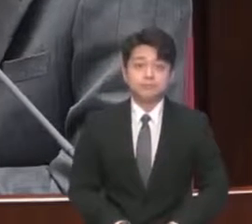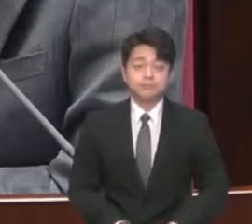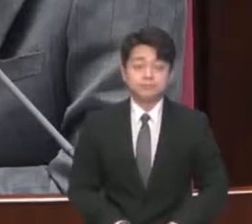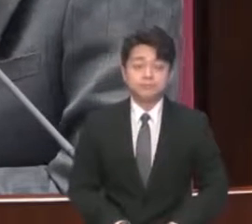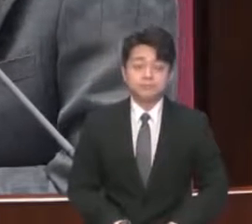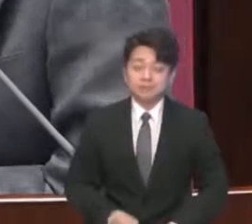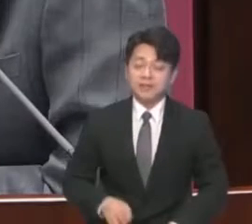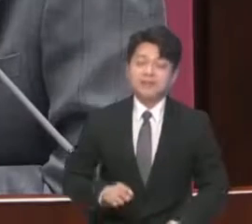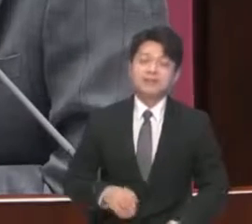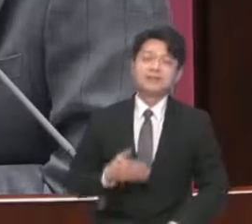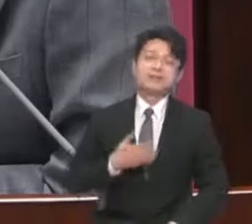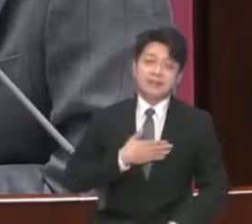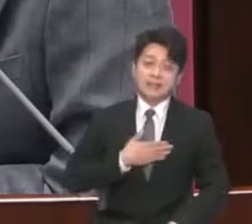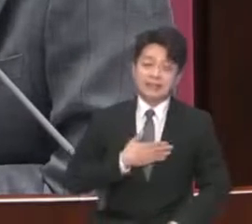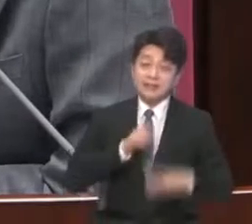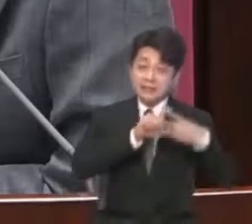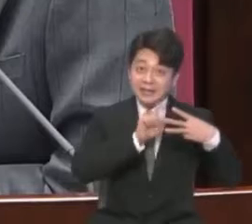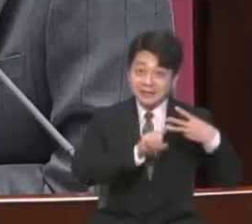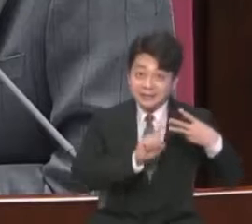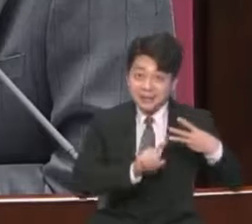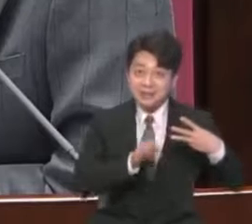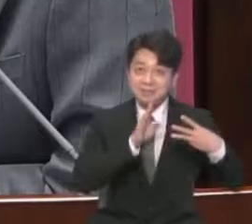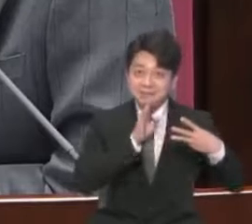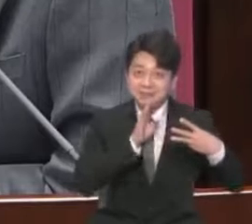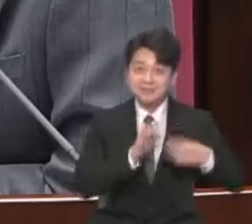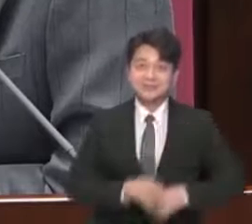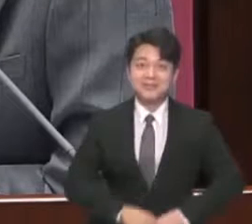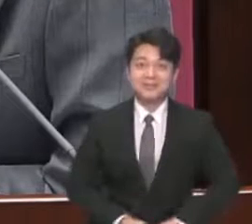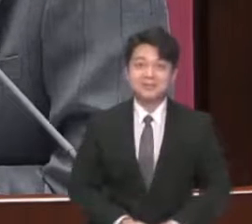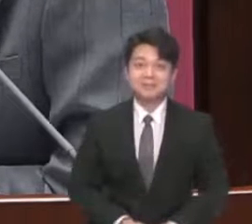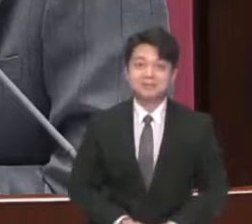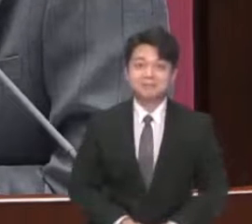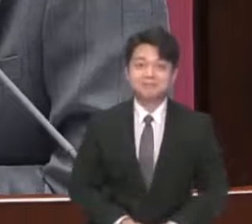이야기가 틀림이 있습니까 없습니까? 다시 한번 말씀해 주십시오.